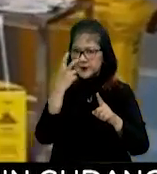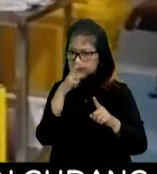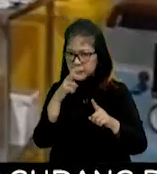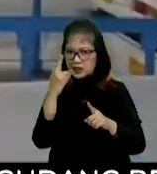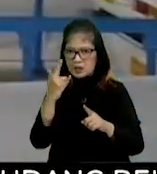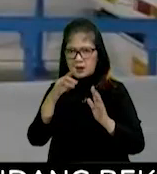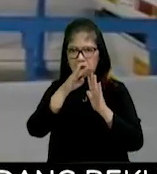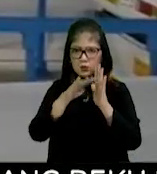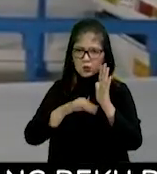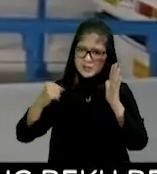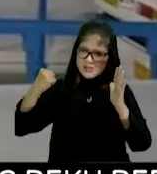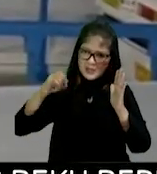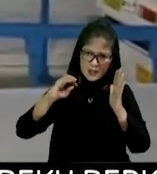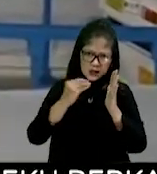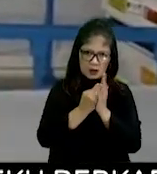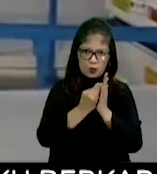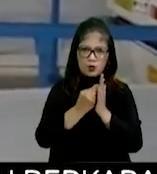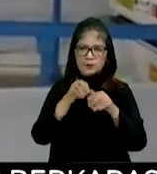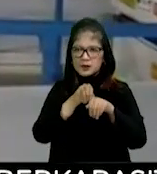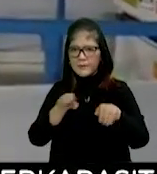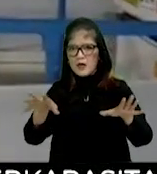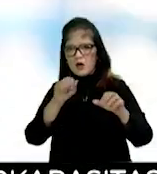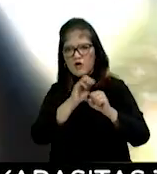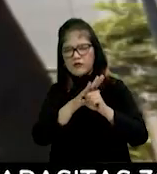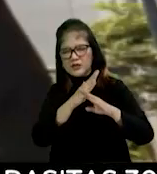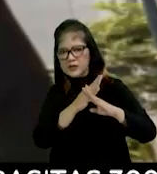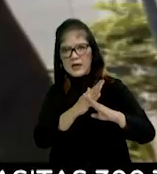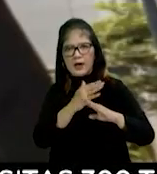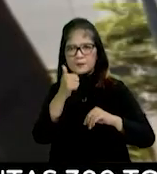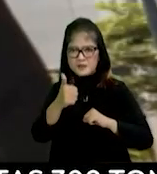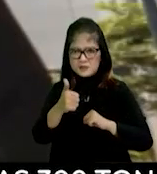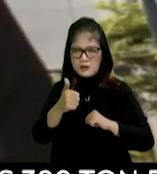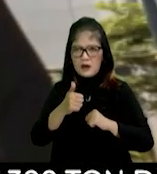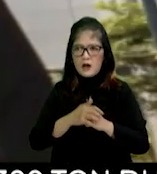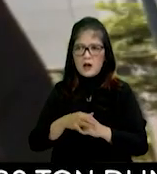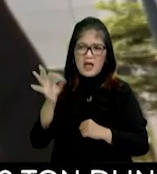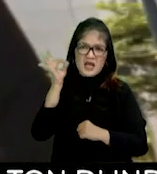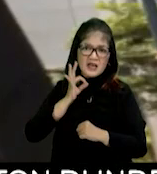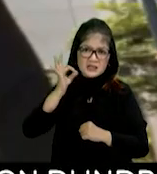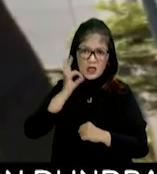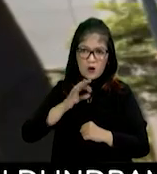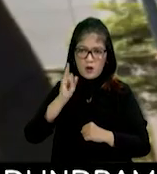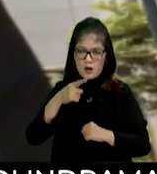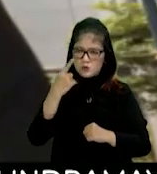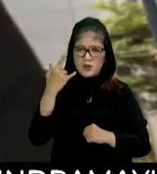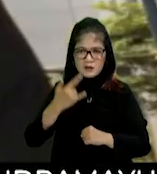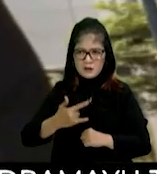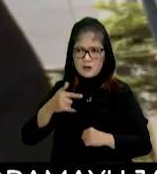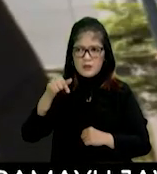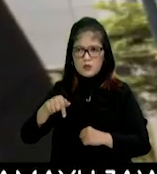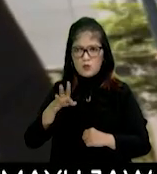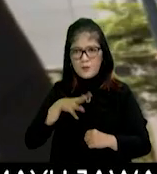kesehatan sebagai upaya memutus penularan COVID-19. Tapi artinya resiko itu tetap ada ya, yang artinya